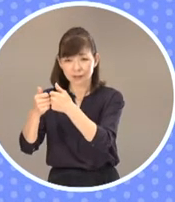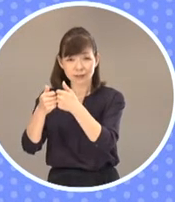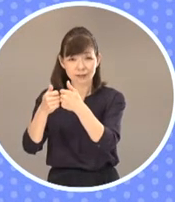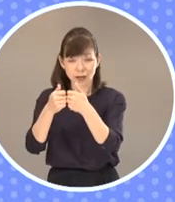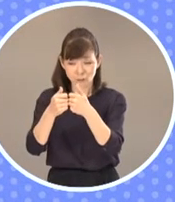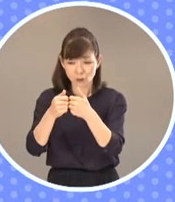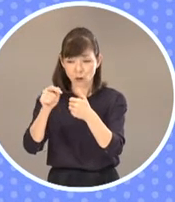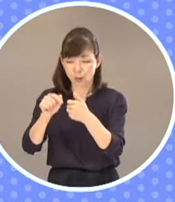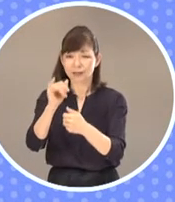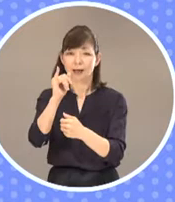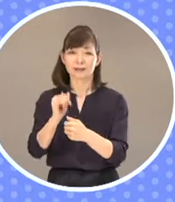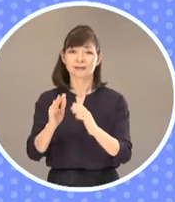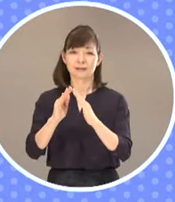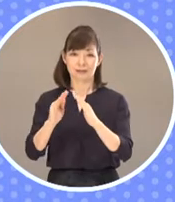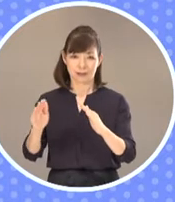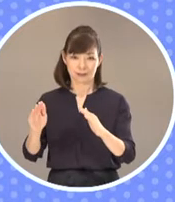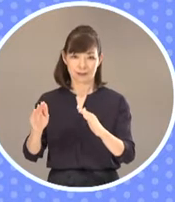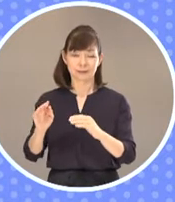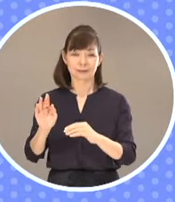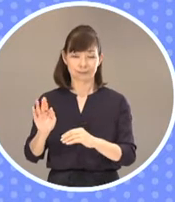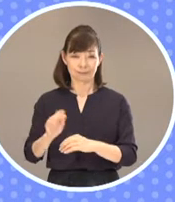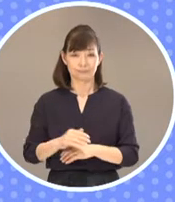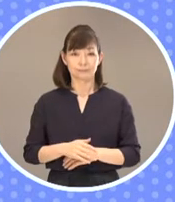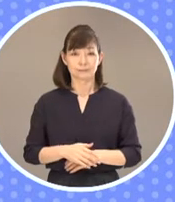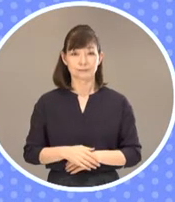が委員会なんだよ。